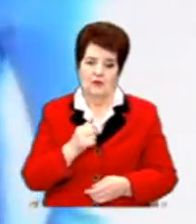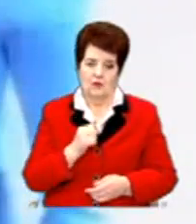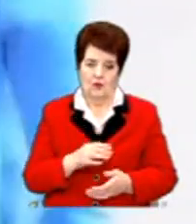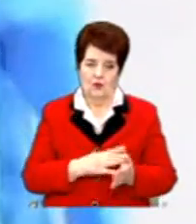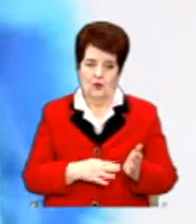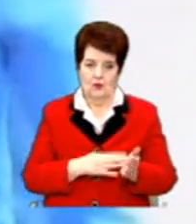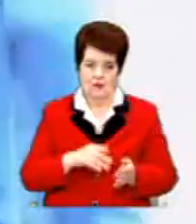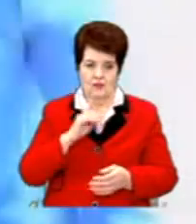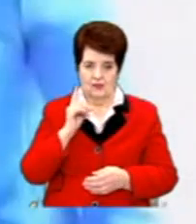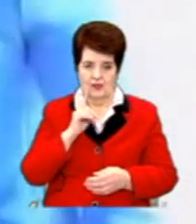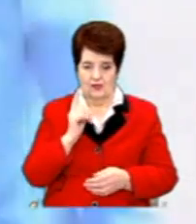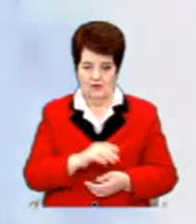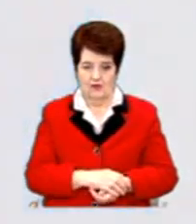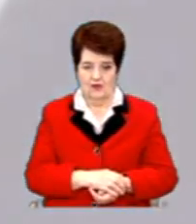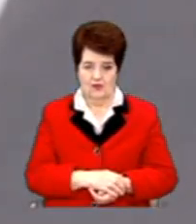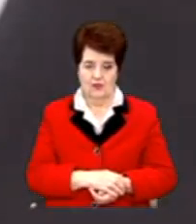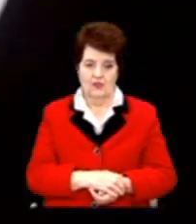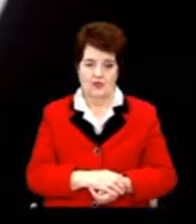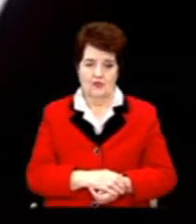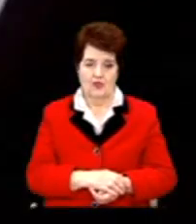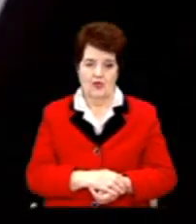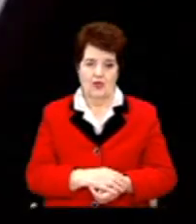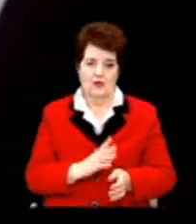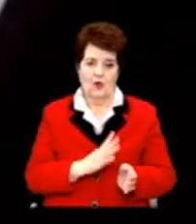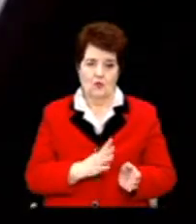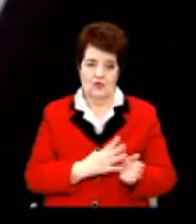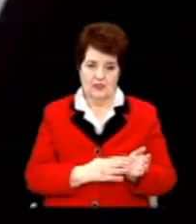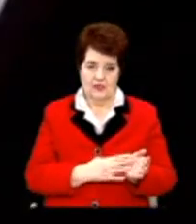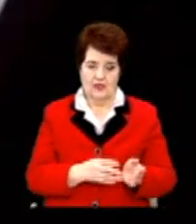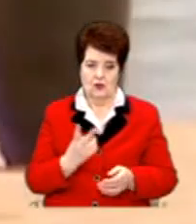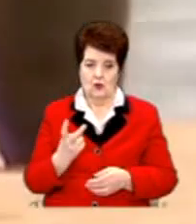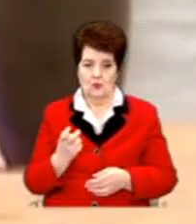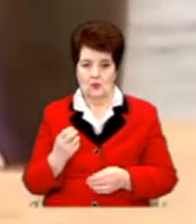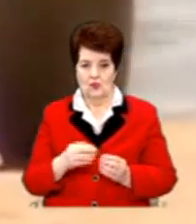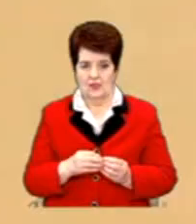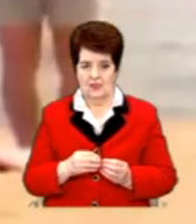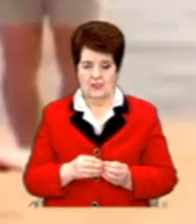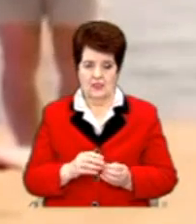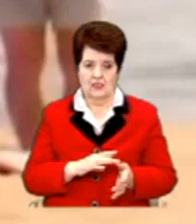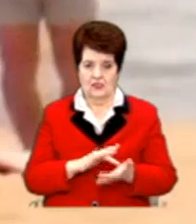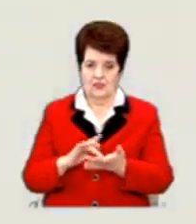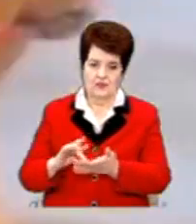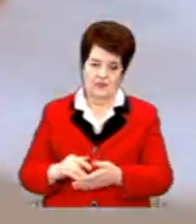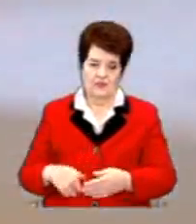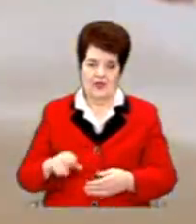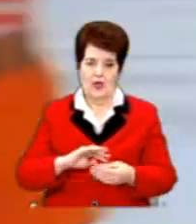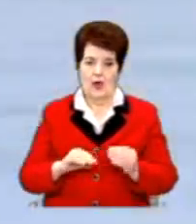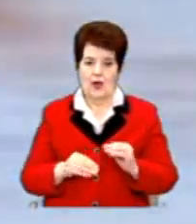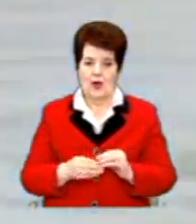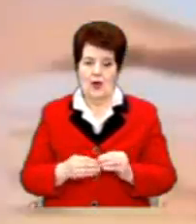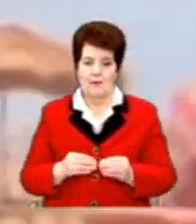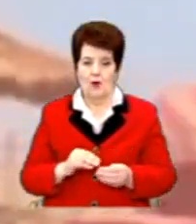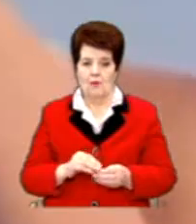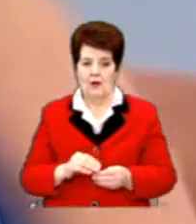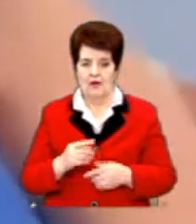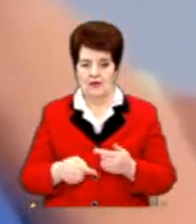90, adolescenții din Beverly Hills 90-210 cucereau o lume întreagă, un serial care vorbea despre problemele unei generații